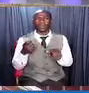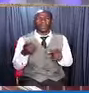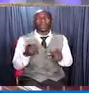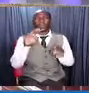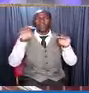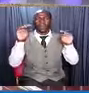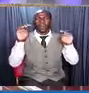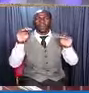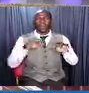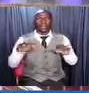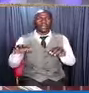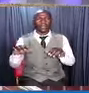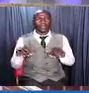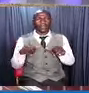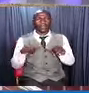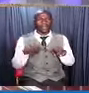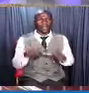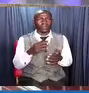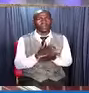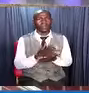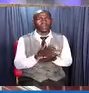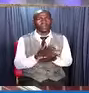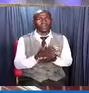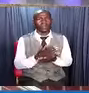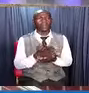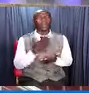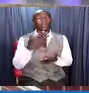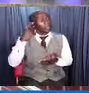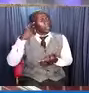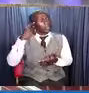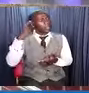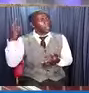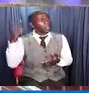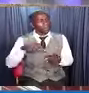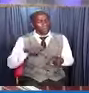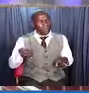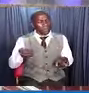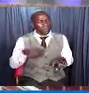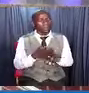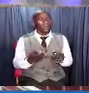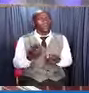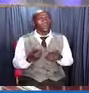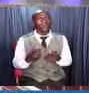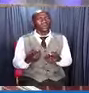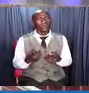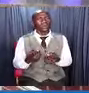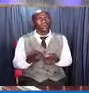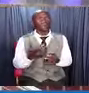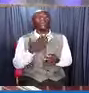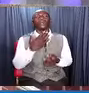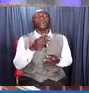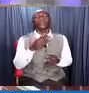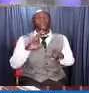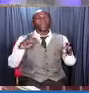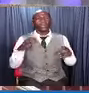waenda Mariakani. You're going to Mariakani. Umekaa kweli? You have sat. Hata wanawaza kuweka sufuria mara umesimama. And they're thinking of cooking for you. You've already stood. Ah, nilikuwa naangalia